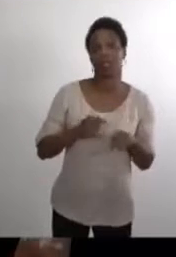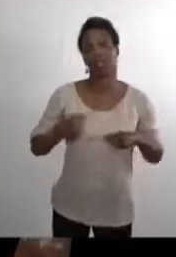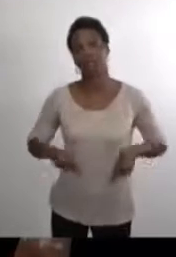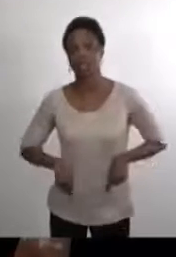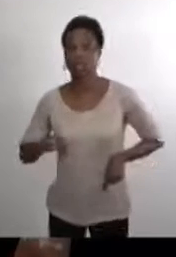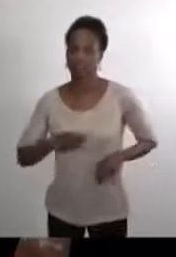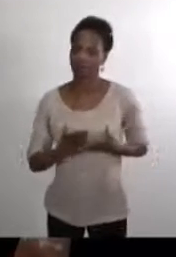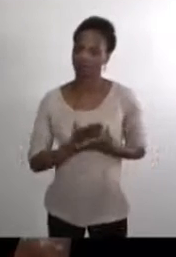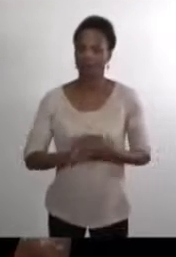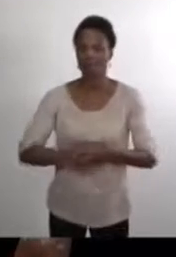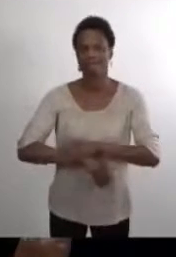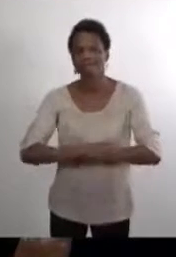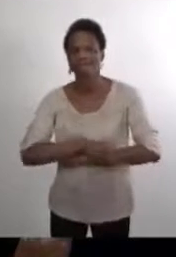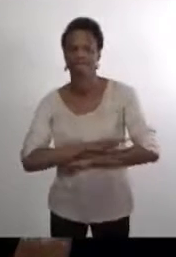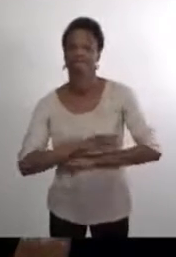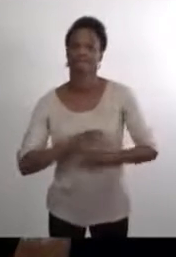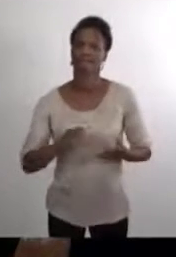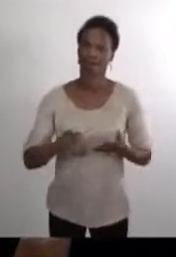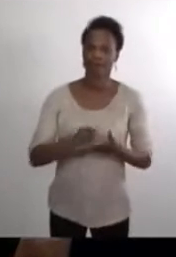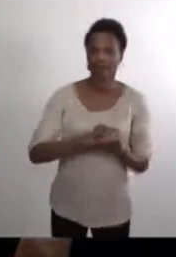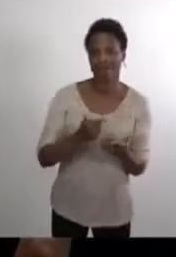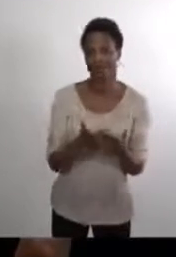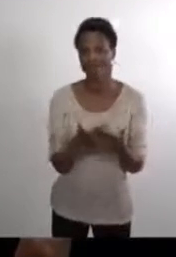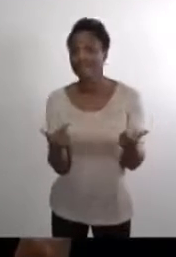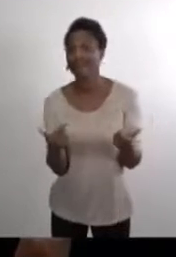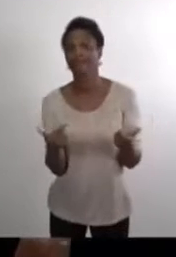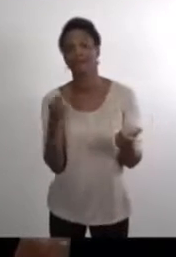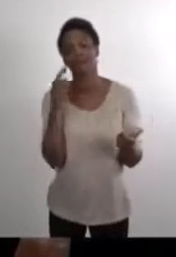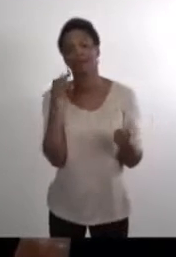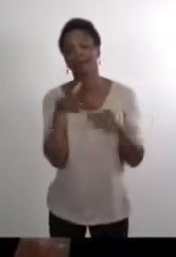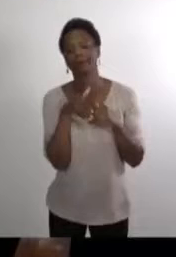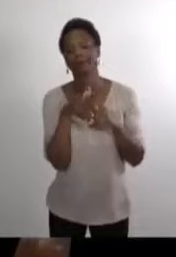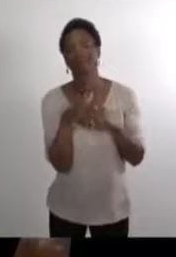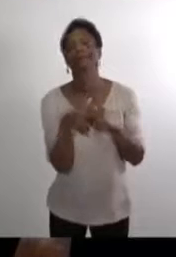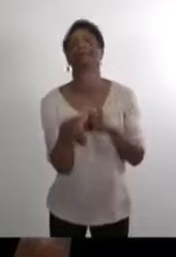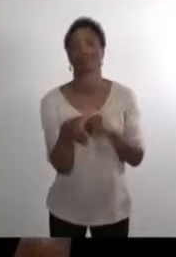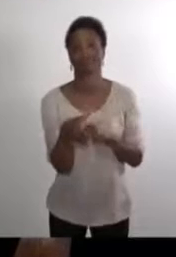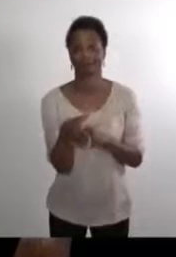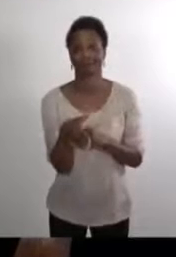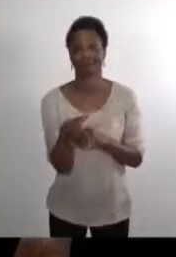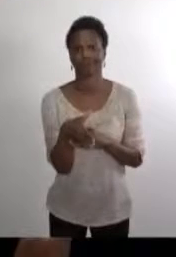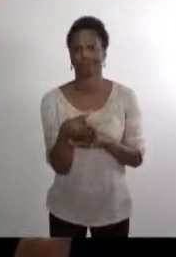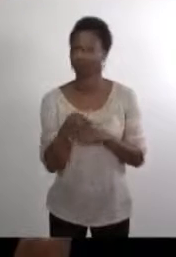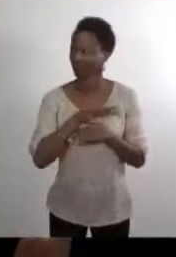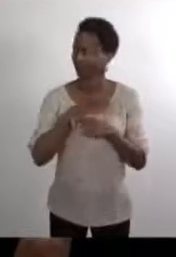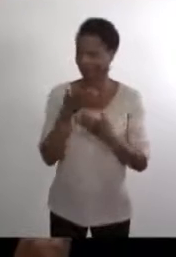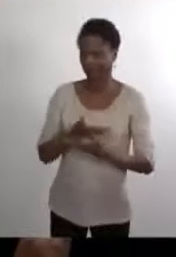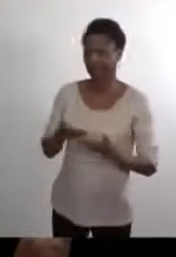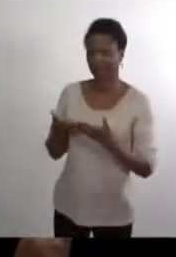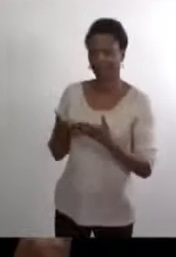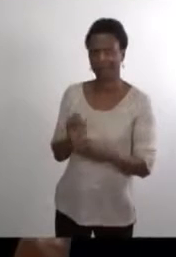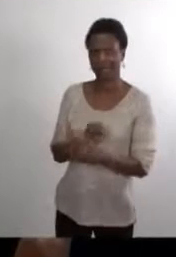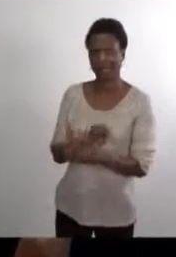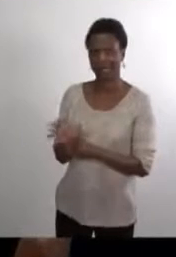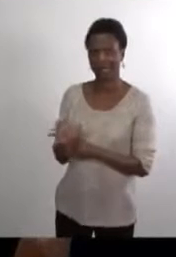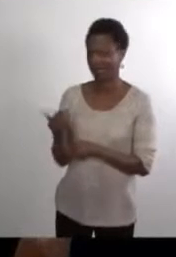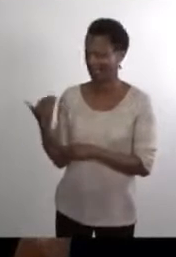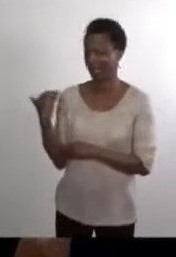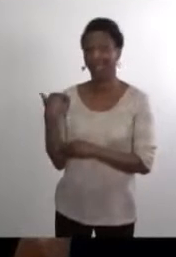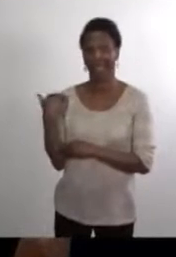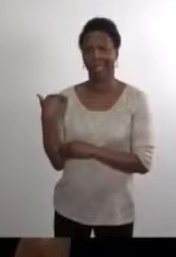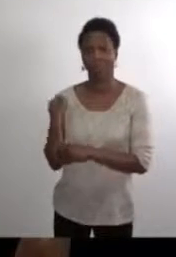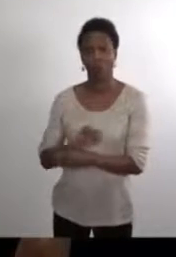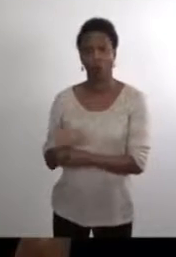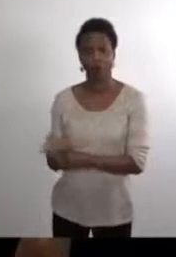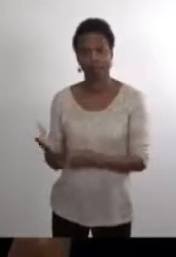les collectivités locales, à pouvoir, au même titre de ce qui avait été fait au moment de la crise sanitaire,